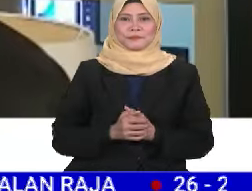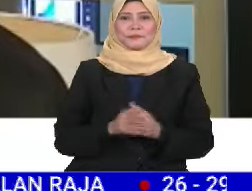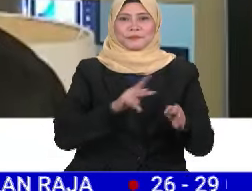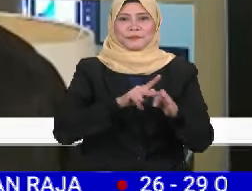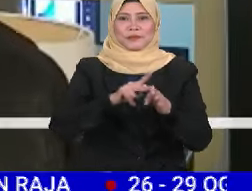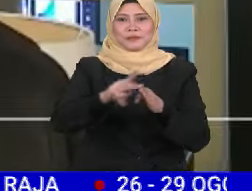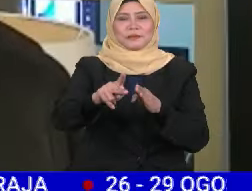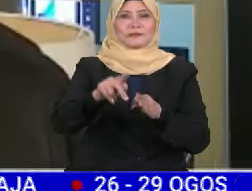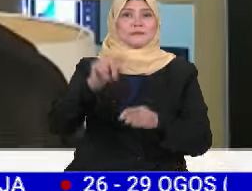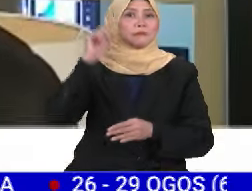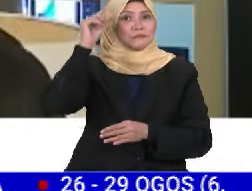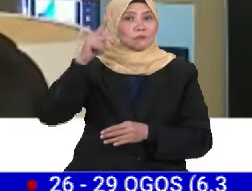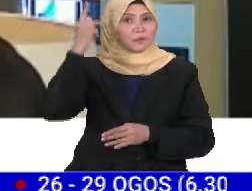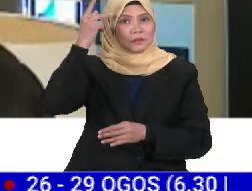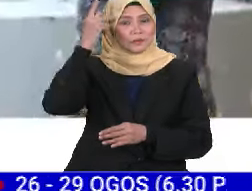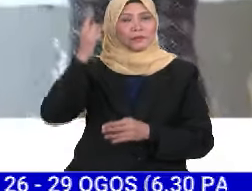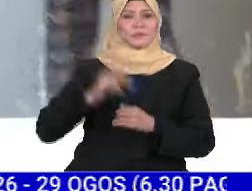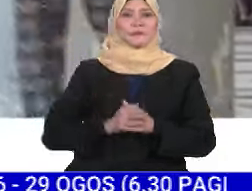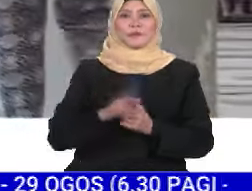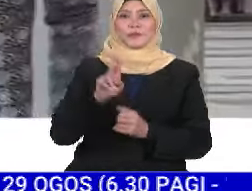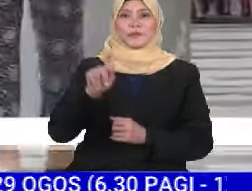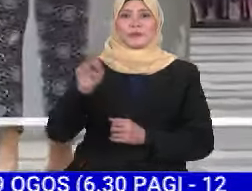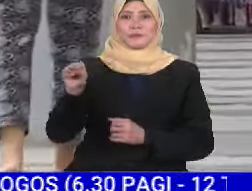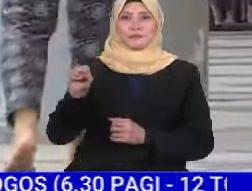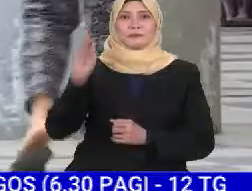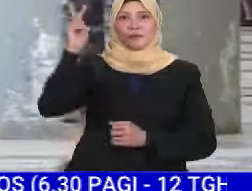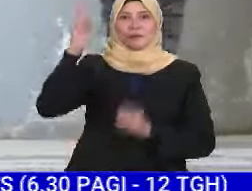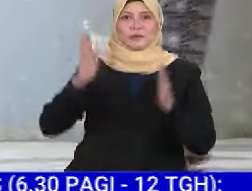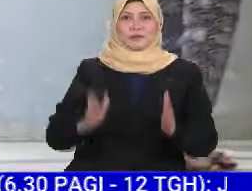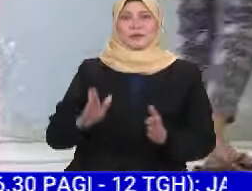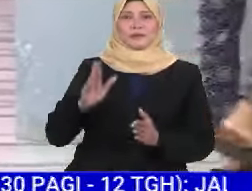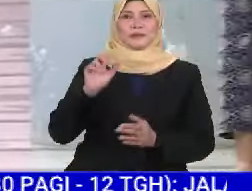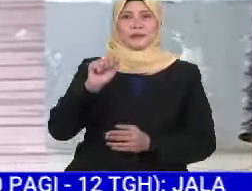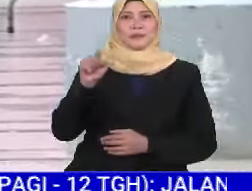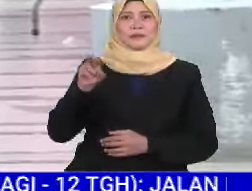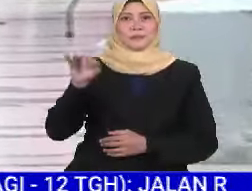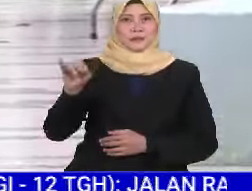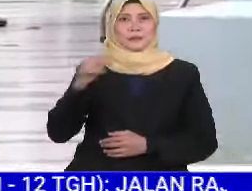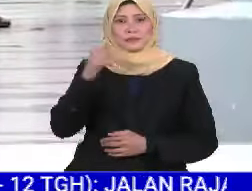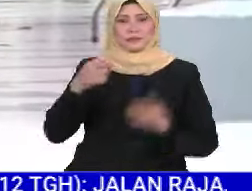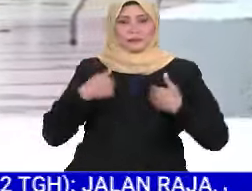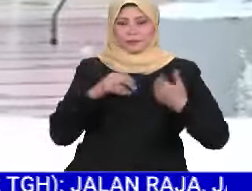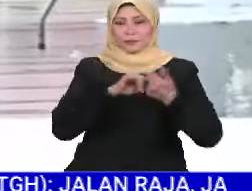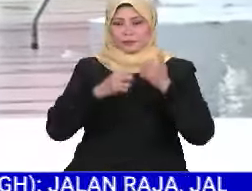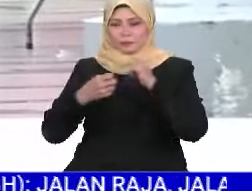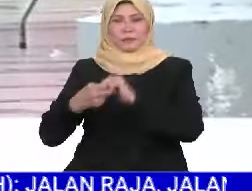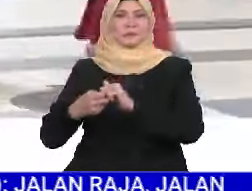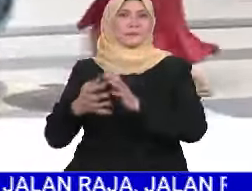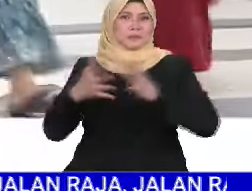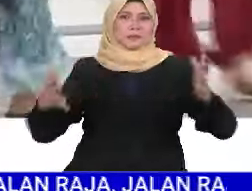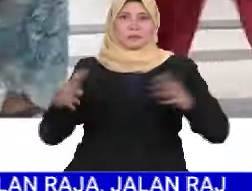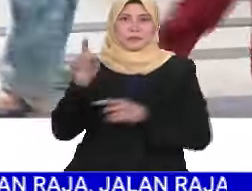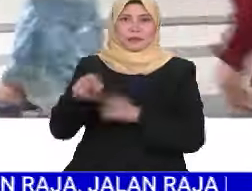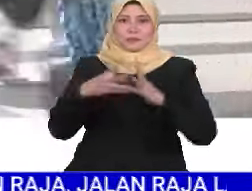strategis geopolitik Universiti Teknologi Malaysia UTM, Profesor Madya Azmi Hassan, terdapat isu yang lebih besar